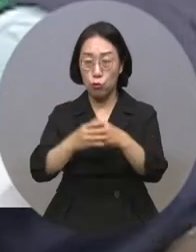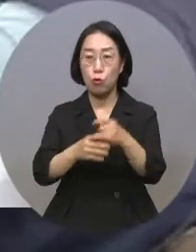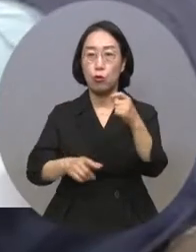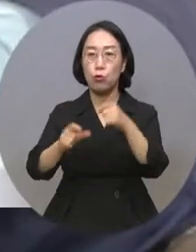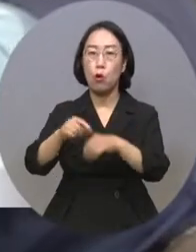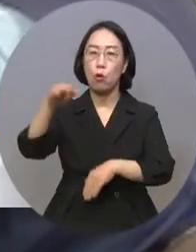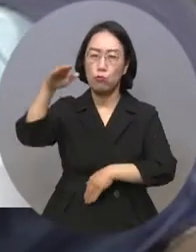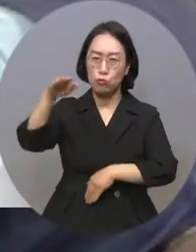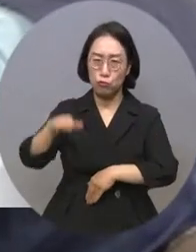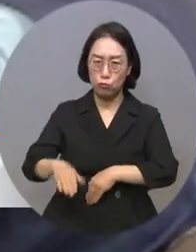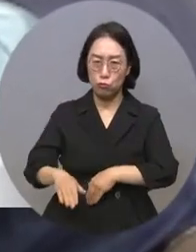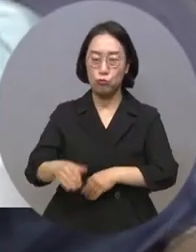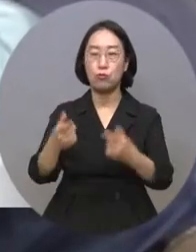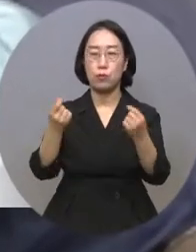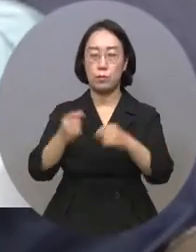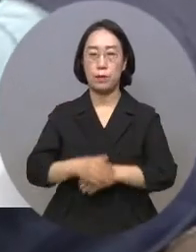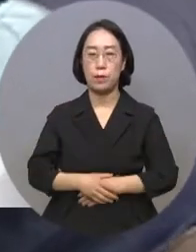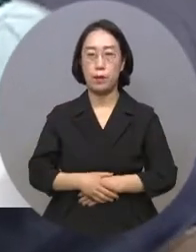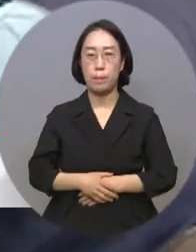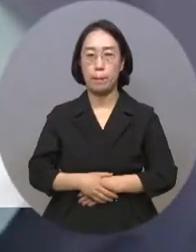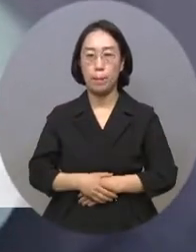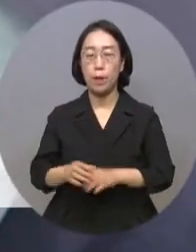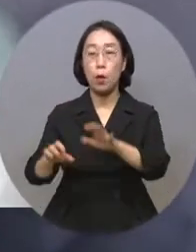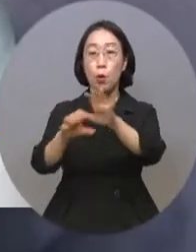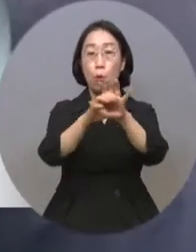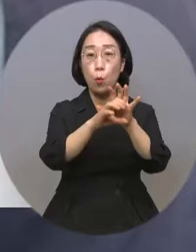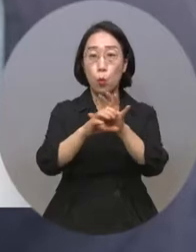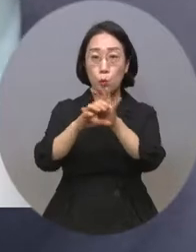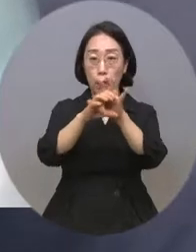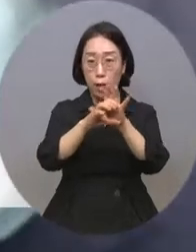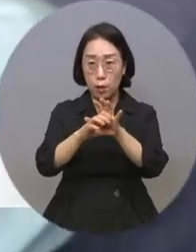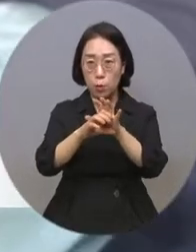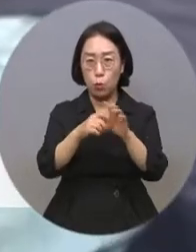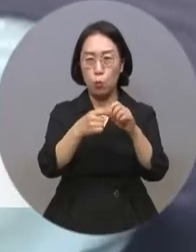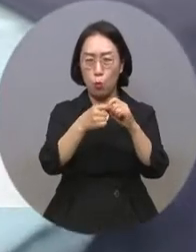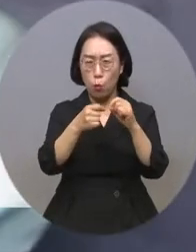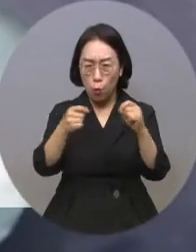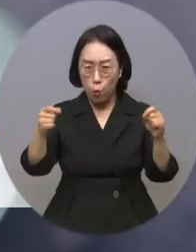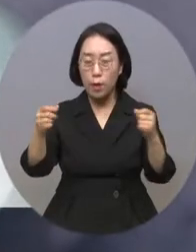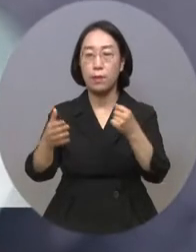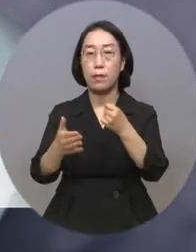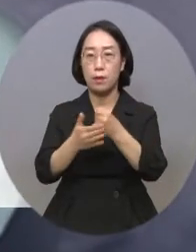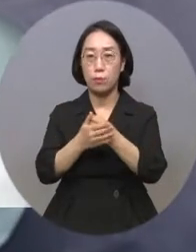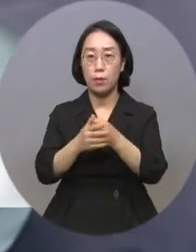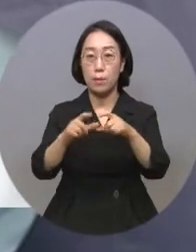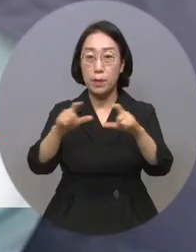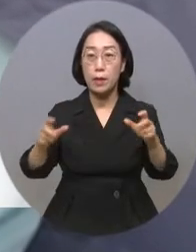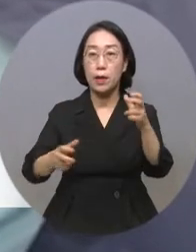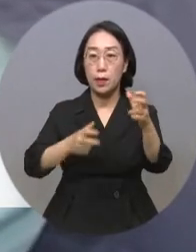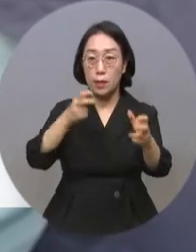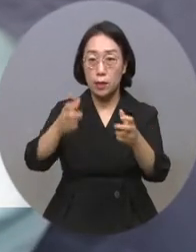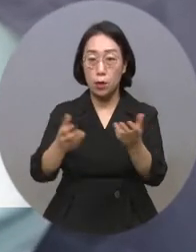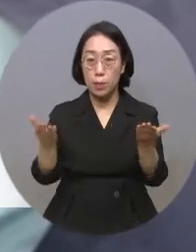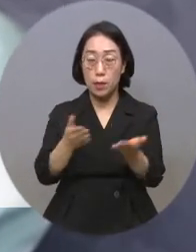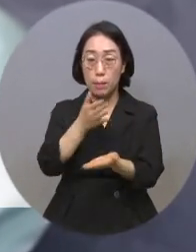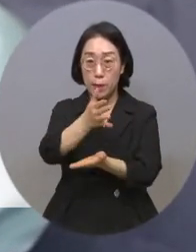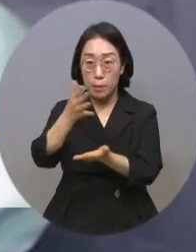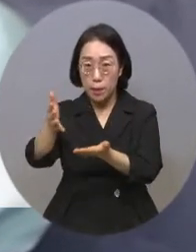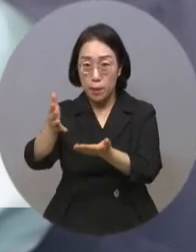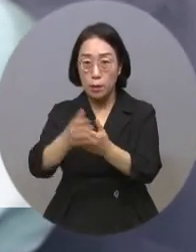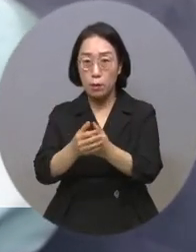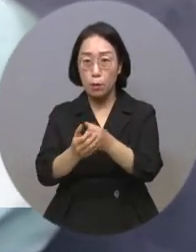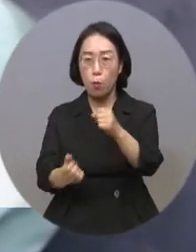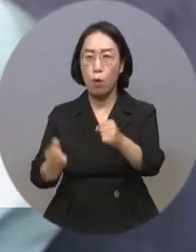0.02% 하락했습니다. 코로나19 장기화 여파가 이어졌던 민간기업의 경우 규모별 업종별로 회복